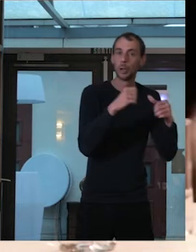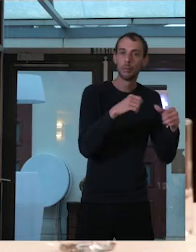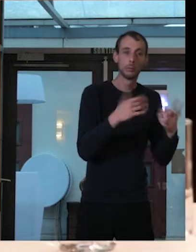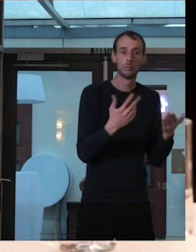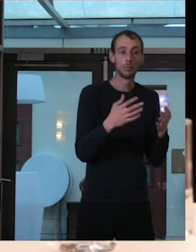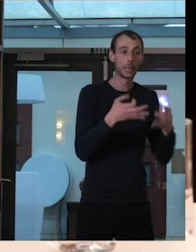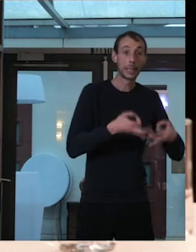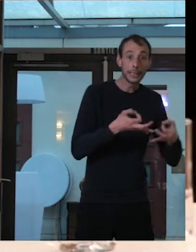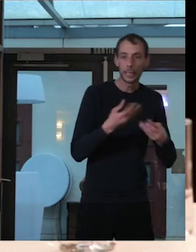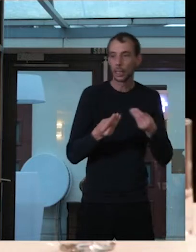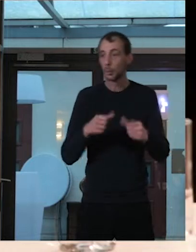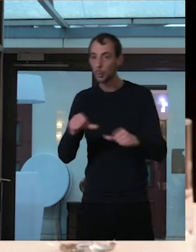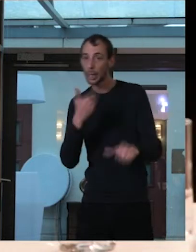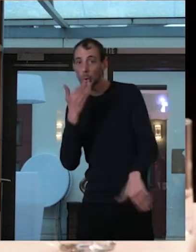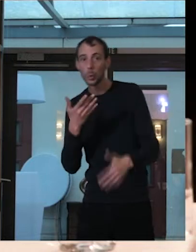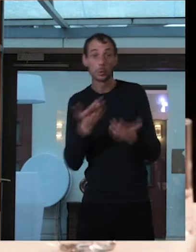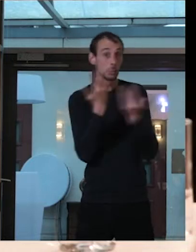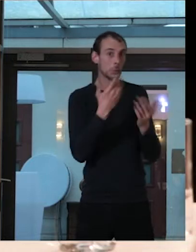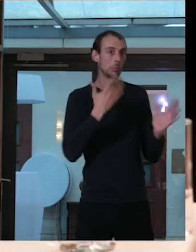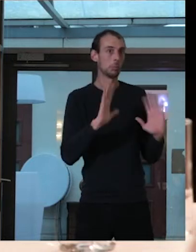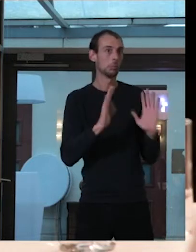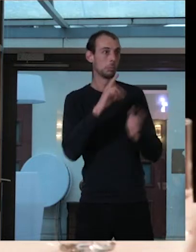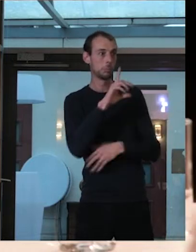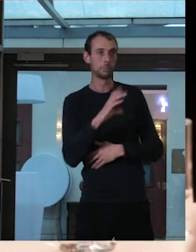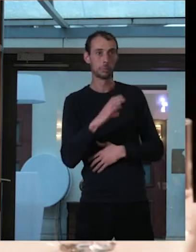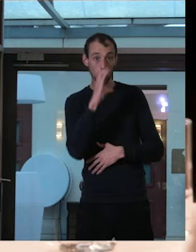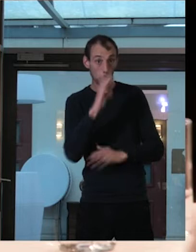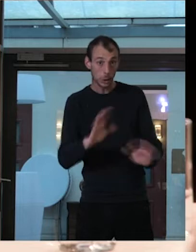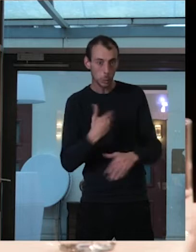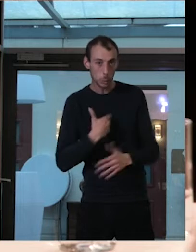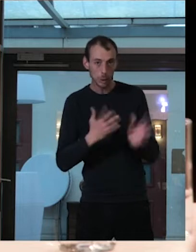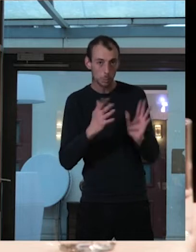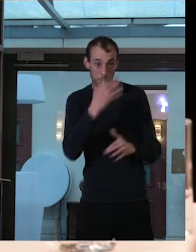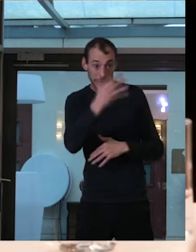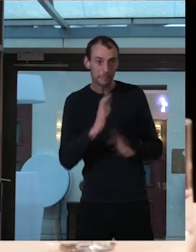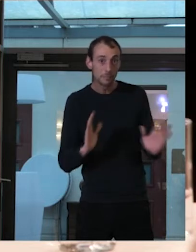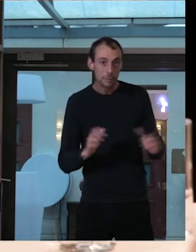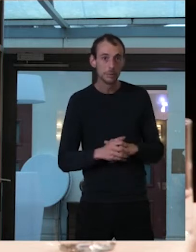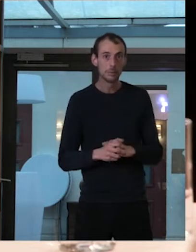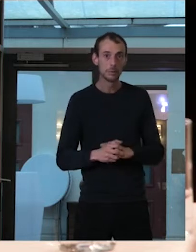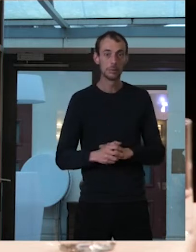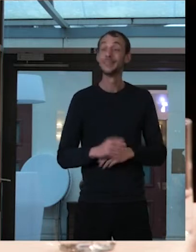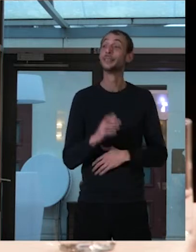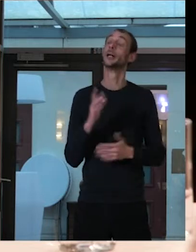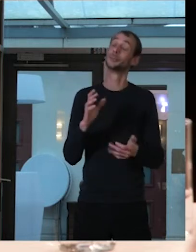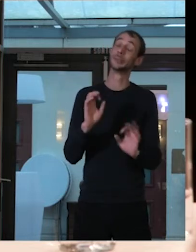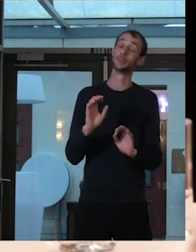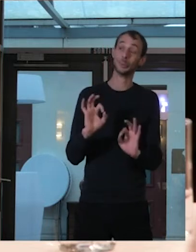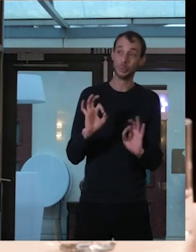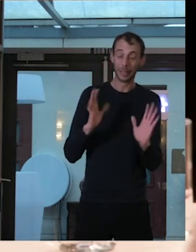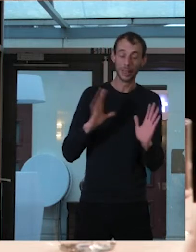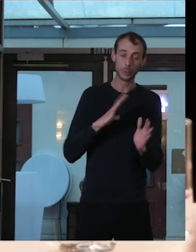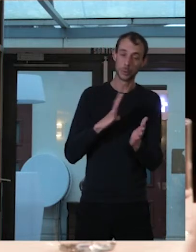question totalement naïve hein, que je me pose, mais est-ce que voilà, est-ce qu'il y a des stratégies particulières? Oui, il y a des stratégies particulières,